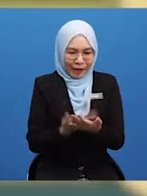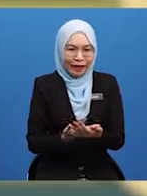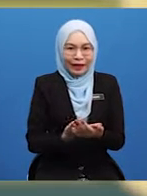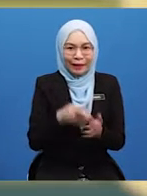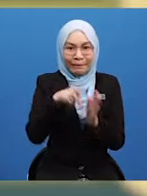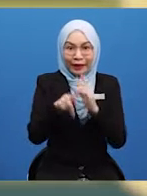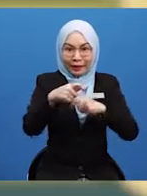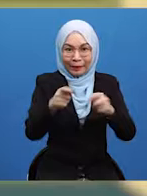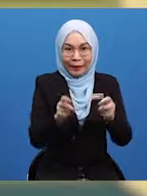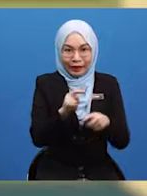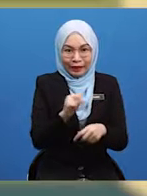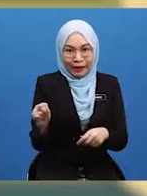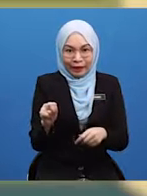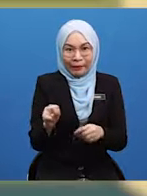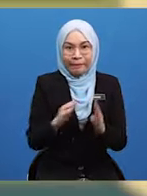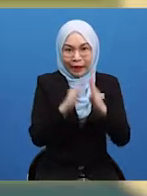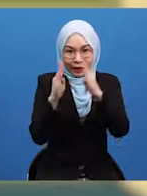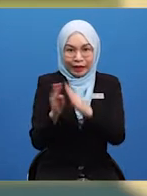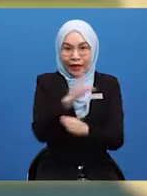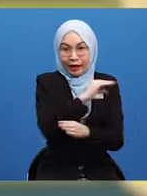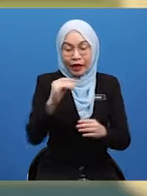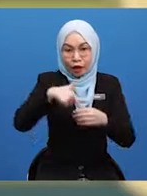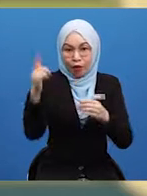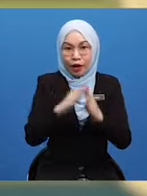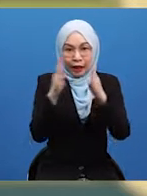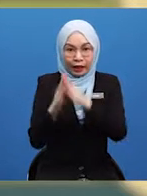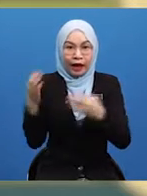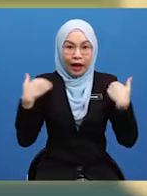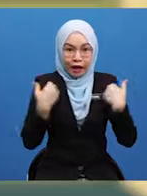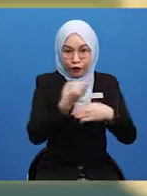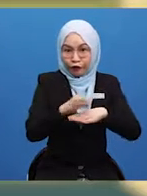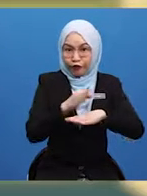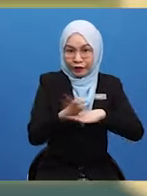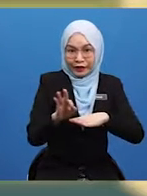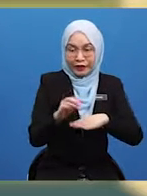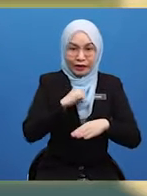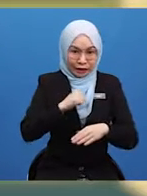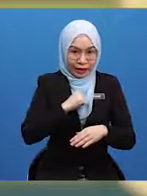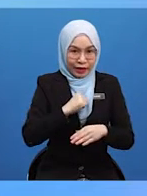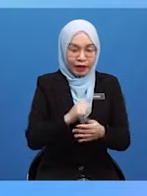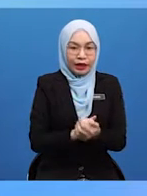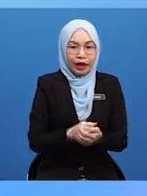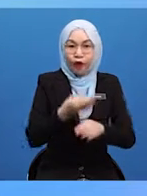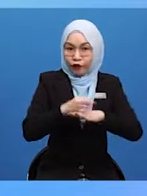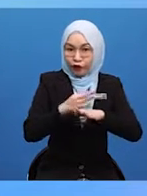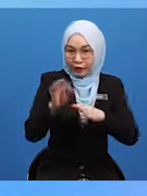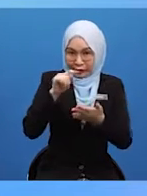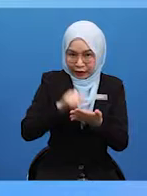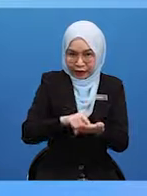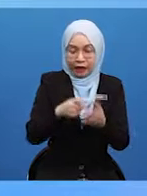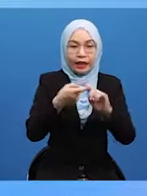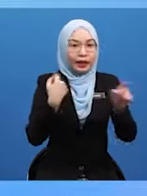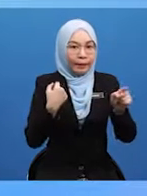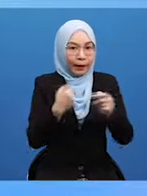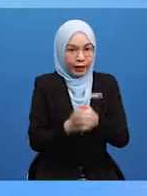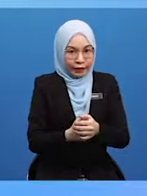bandar mempunyai fungsi tertentu. Fungsi ini merujuk kepada peranan bagi